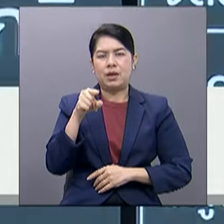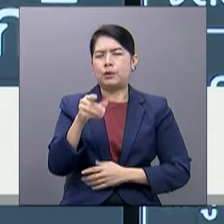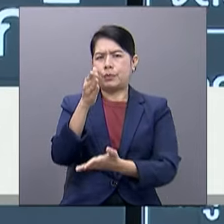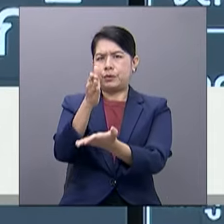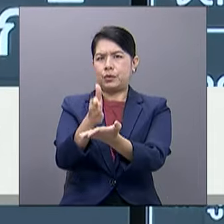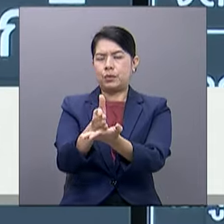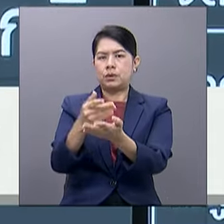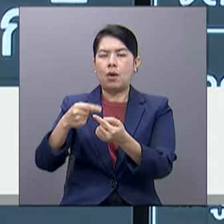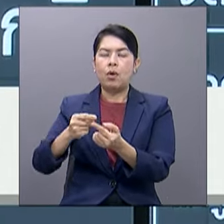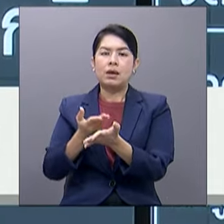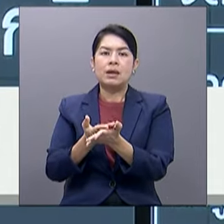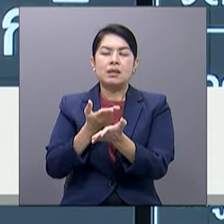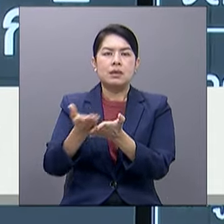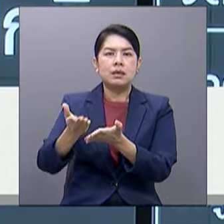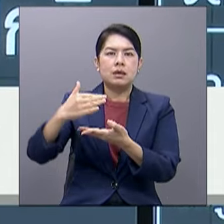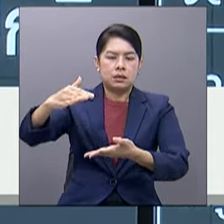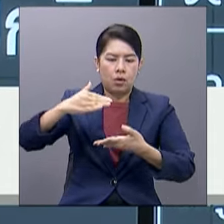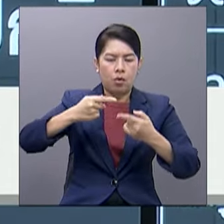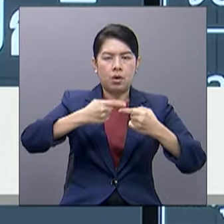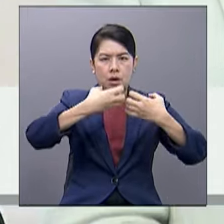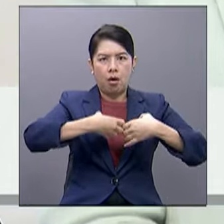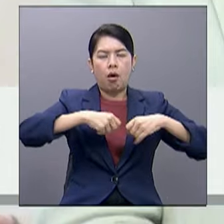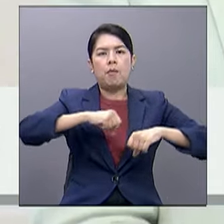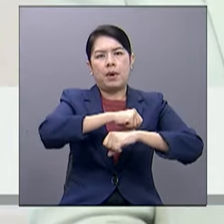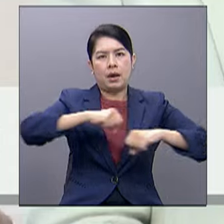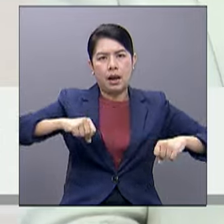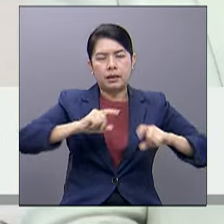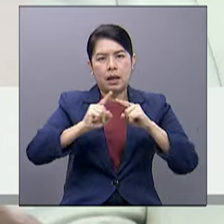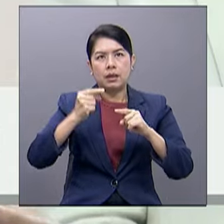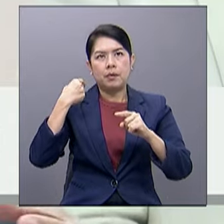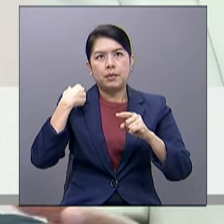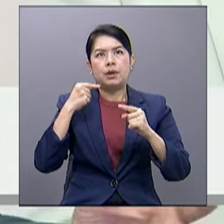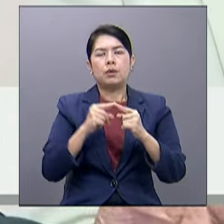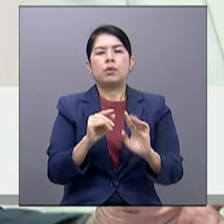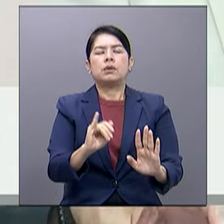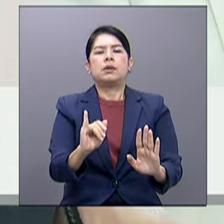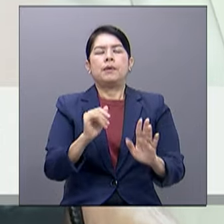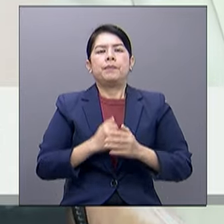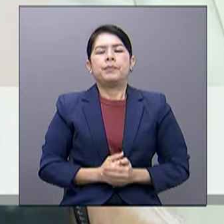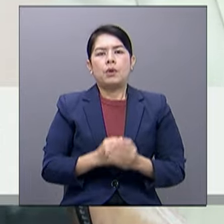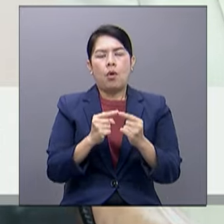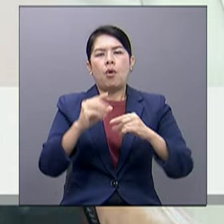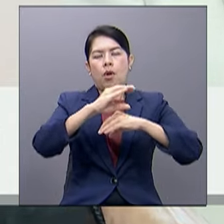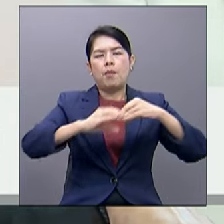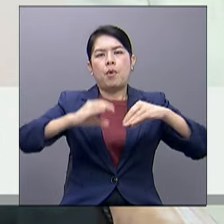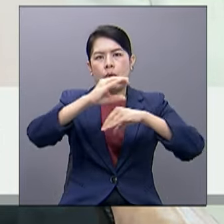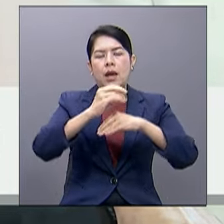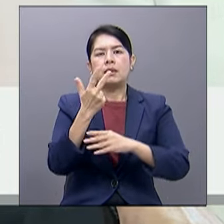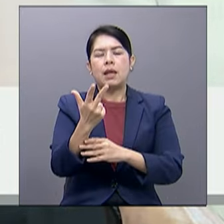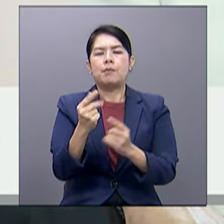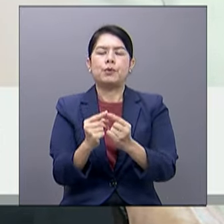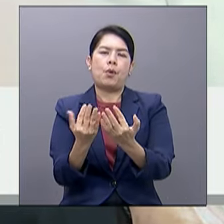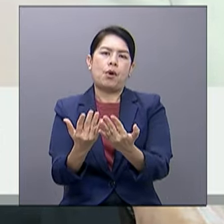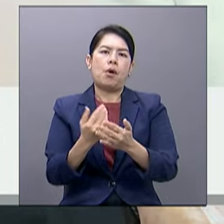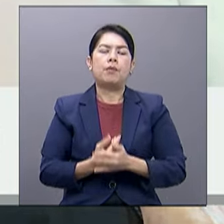ของกรุงเทพมหานครและอยู่ระหว่างการตรวจรับรวมทั้งส่งมอบงานตามสัญญาอีก 3โครงการไว้ก่อนได้